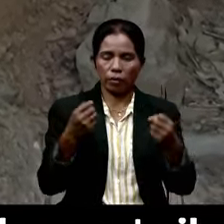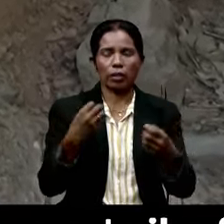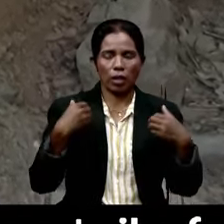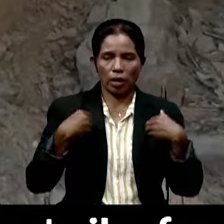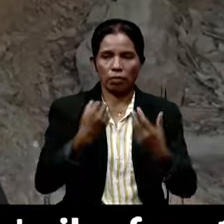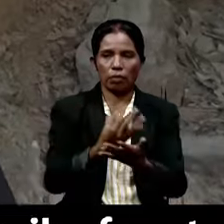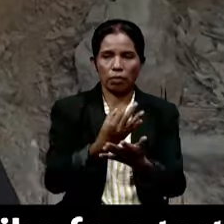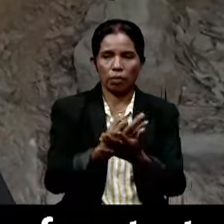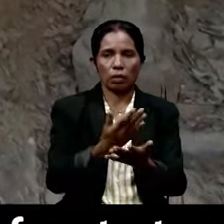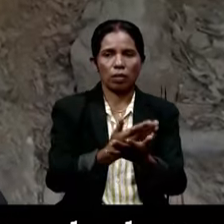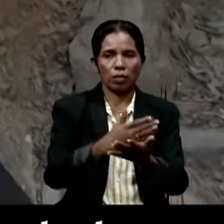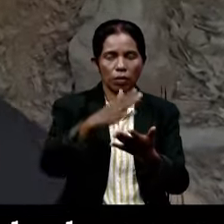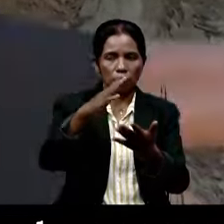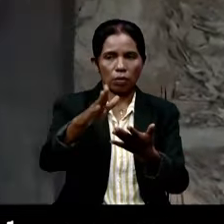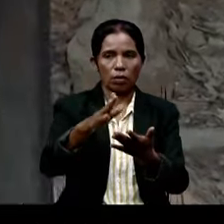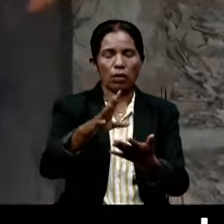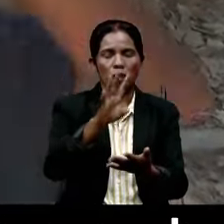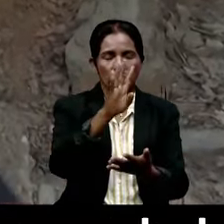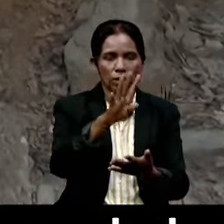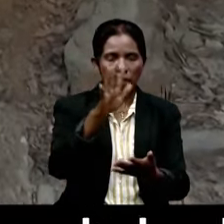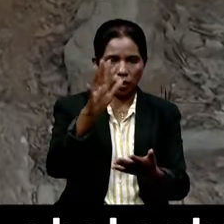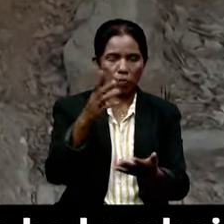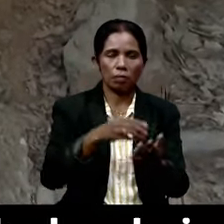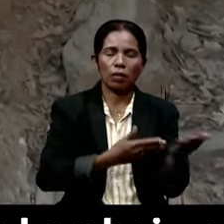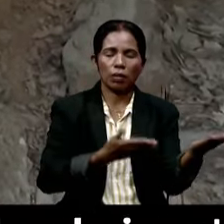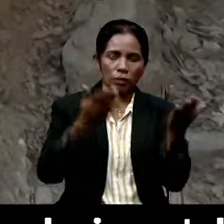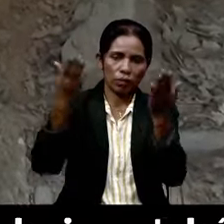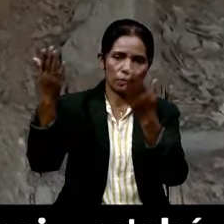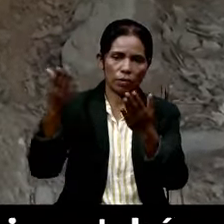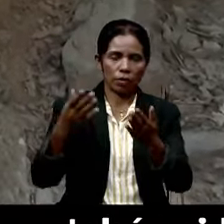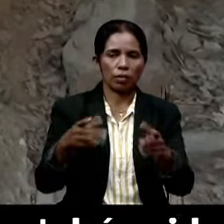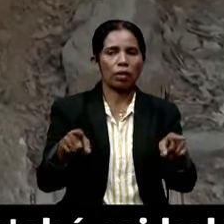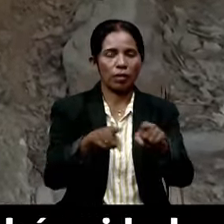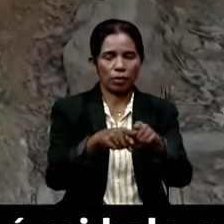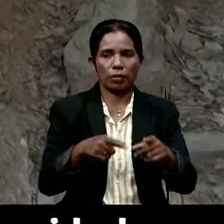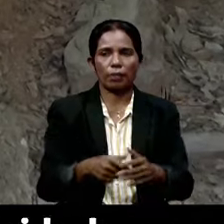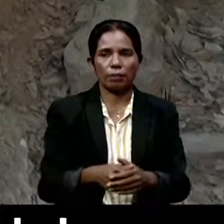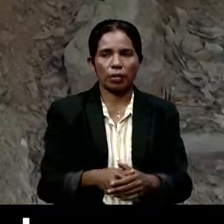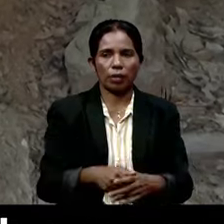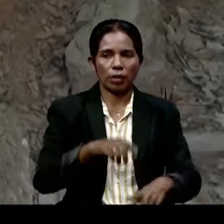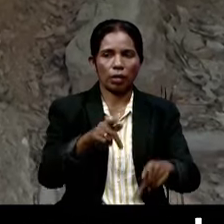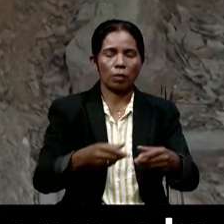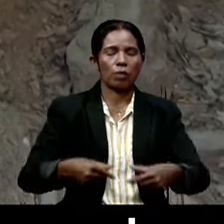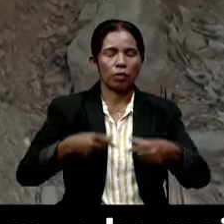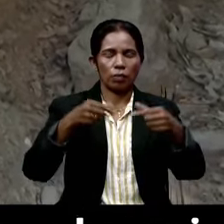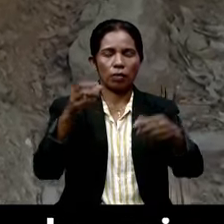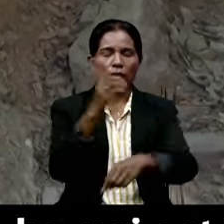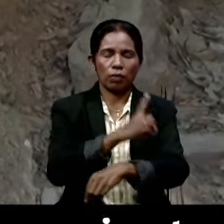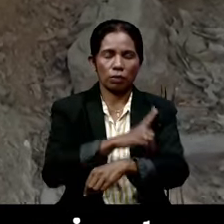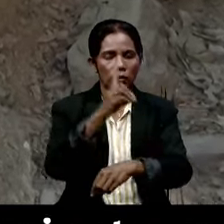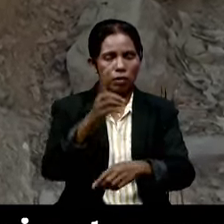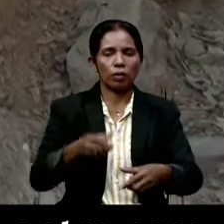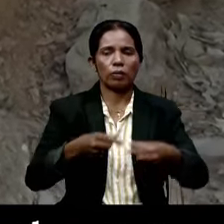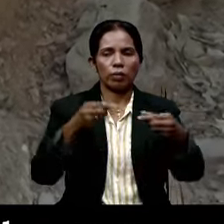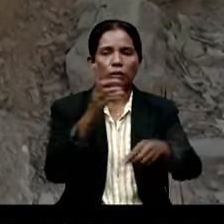nu hahat limbim maka dada sae ba ita force lia ni sendi. Ema fomo sen saloron ida folor ni ne.